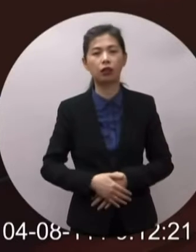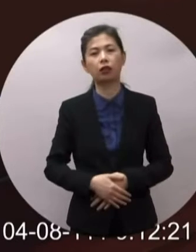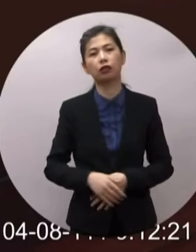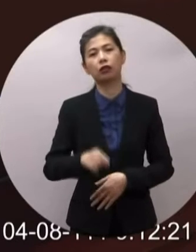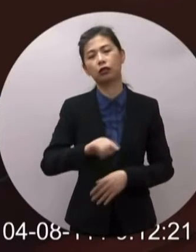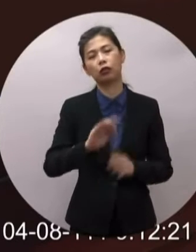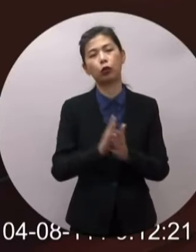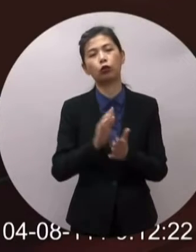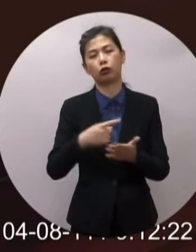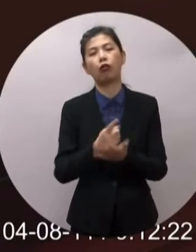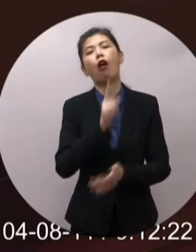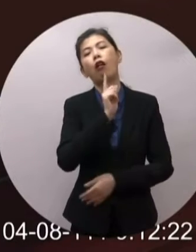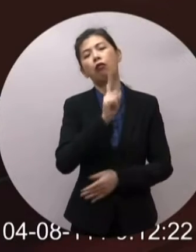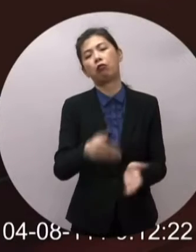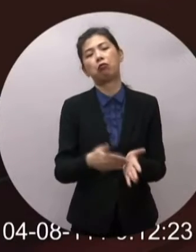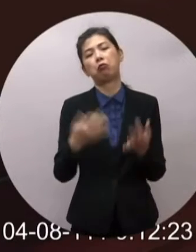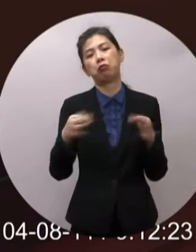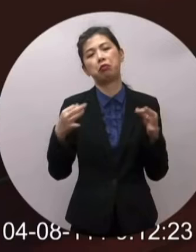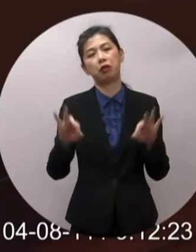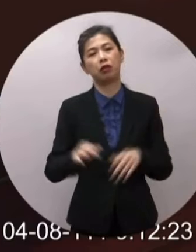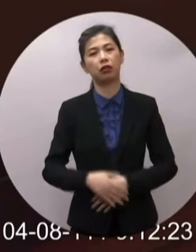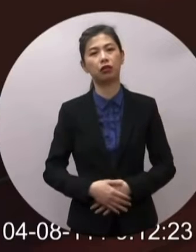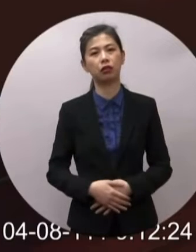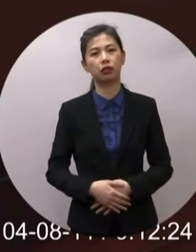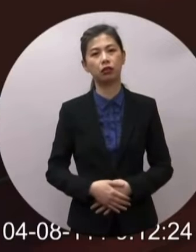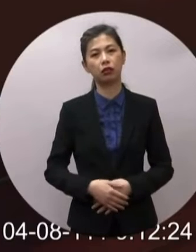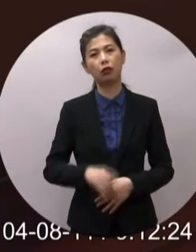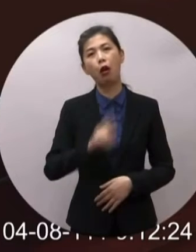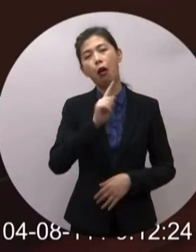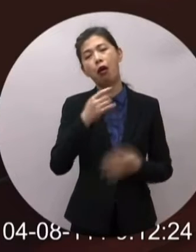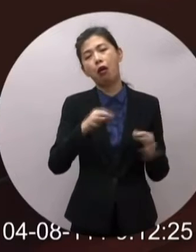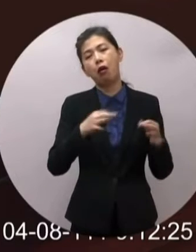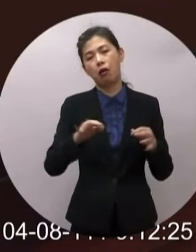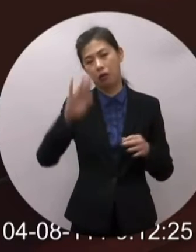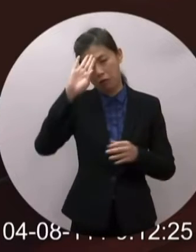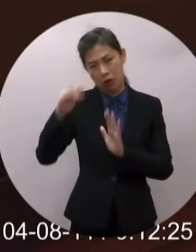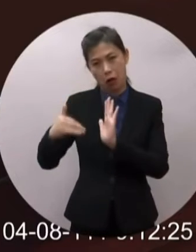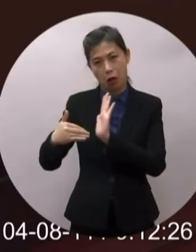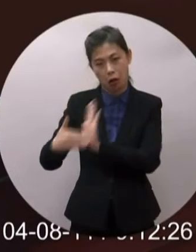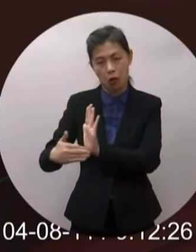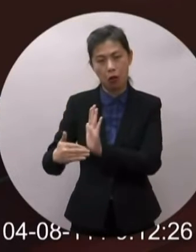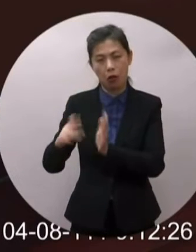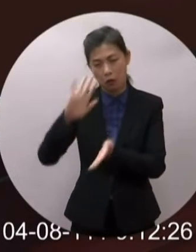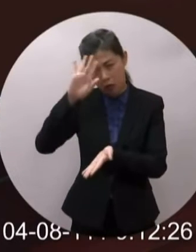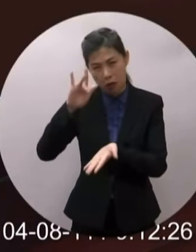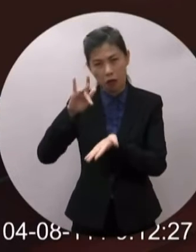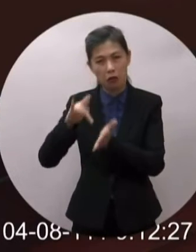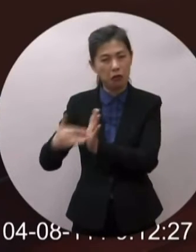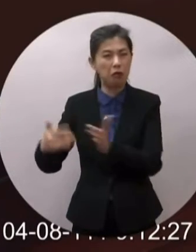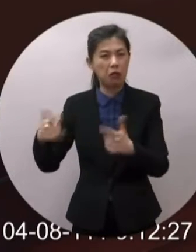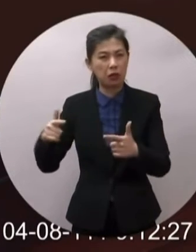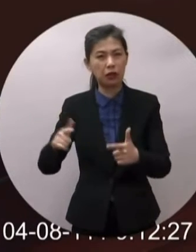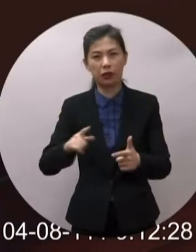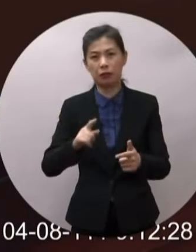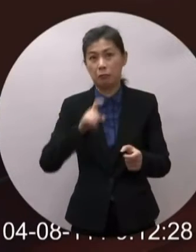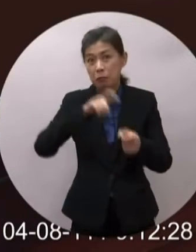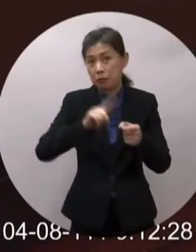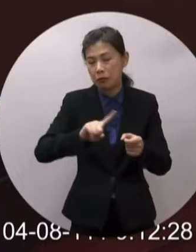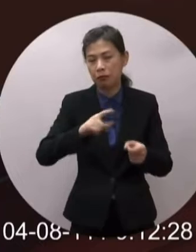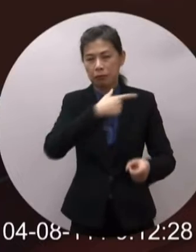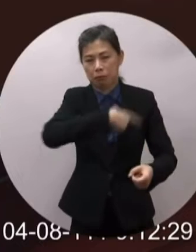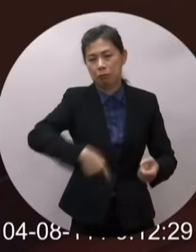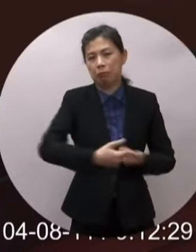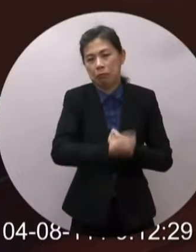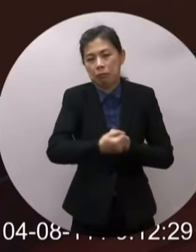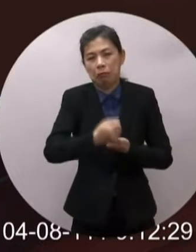略。 slogan 策略不是拿来打败病毒的，而是拿来赢得选战用的。为了赢得选战，就